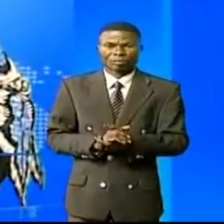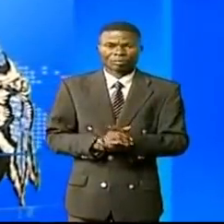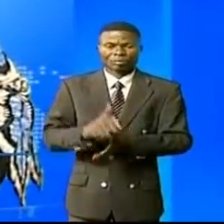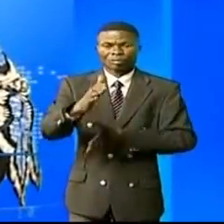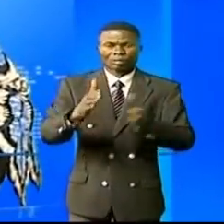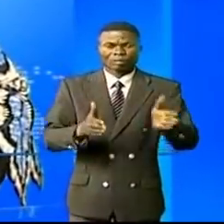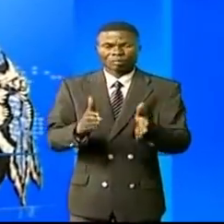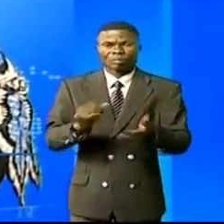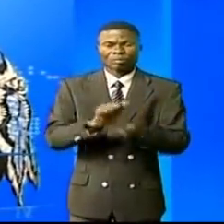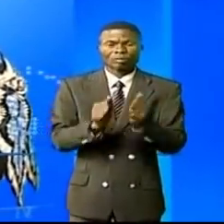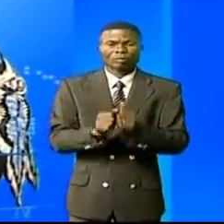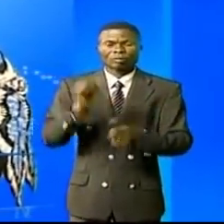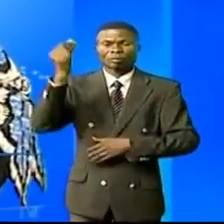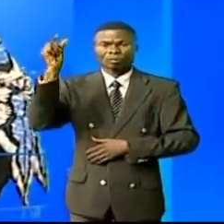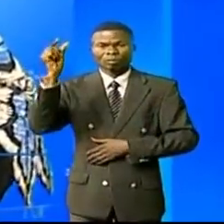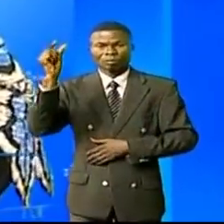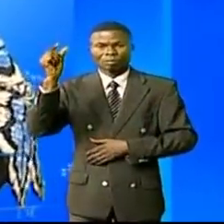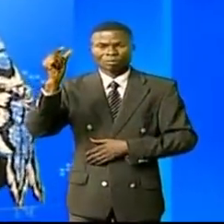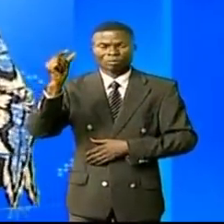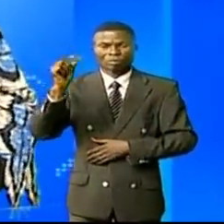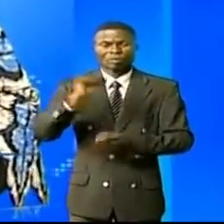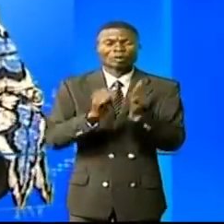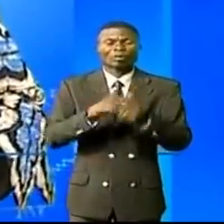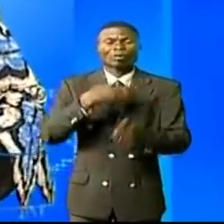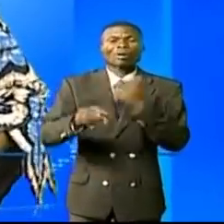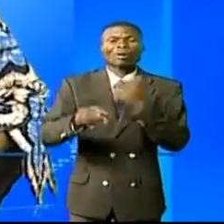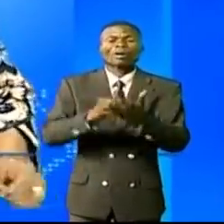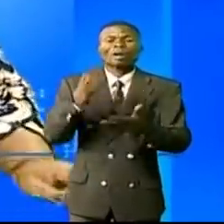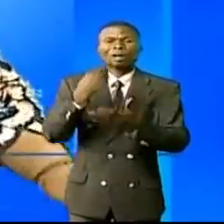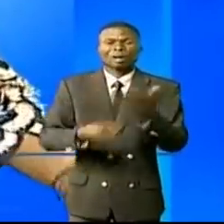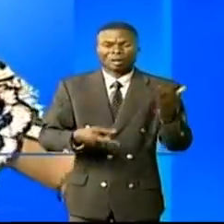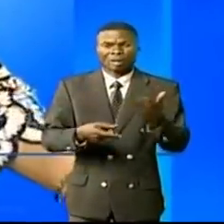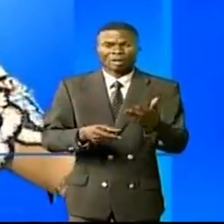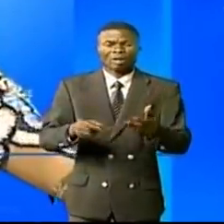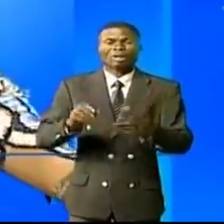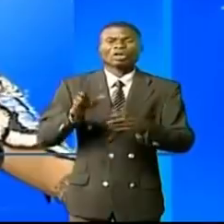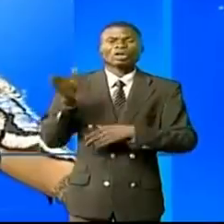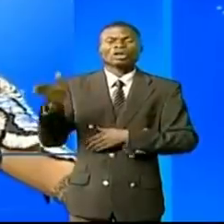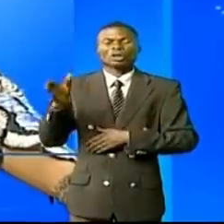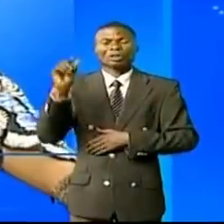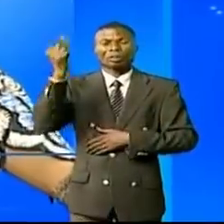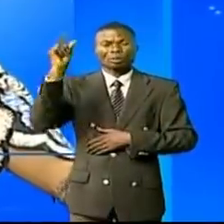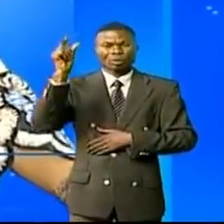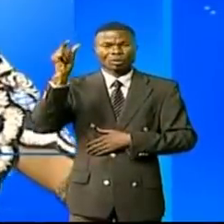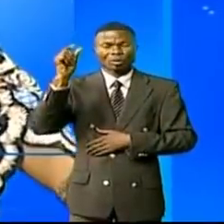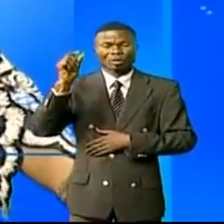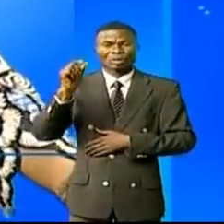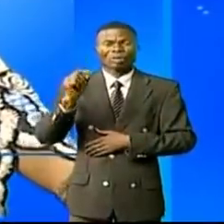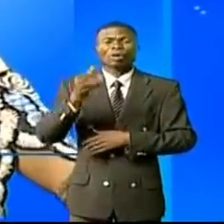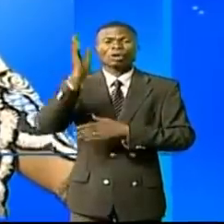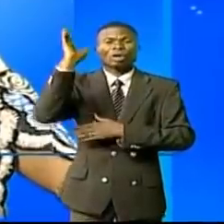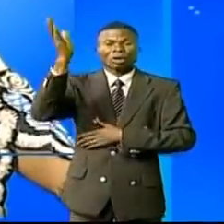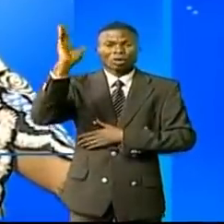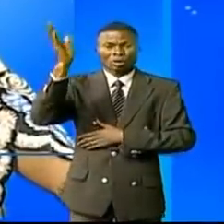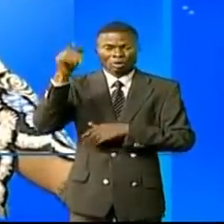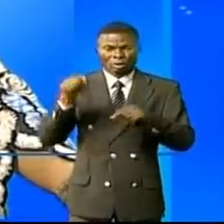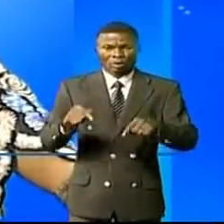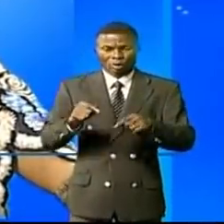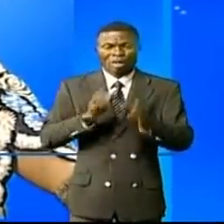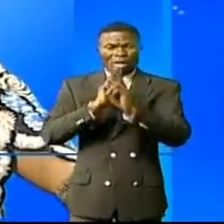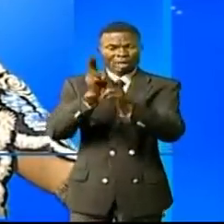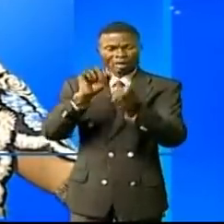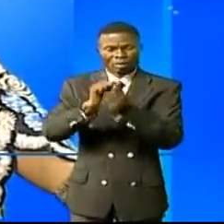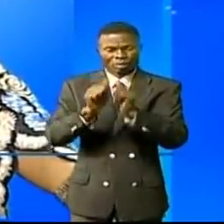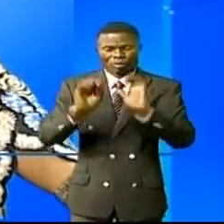le secteur de mines et qu'est-ce qui reste à faire? Eh bien, la Chambre de mines et la FEC continuent une conférence de presse aujourd'hui pour faire un état des